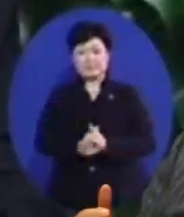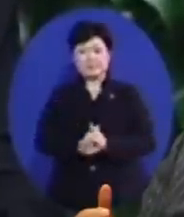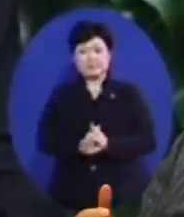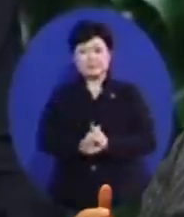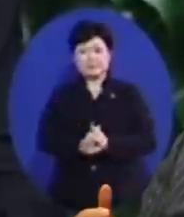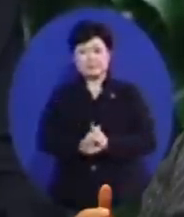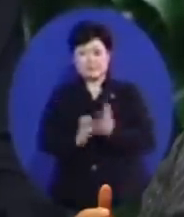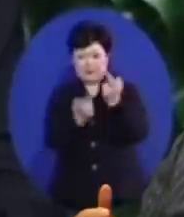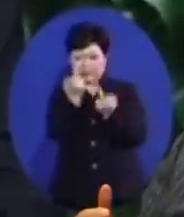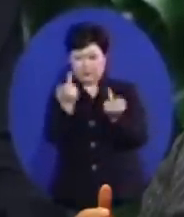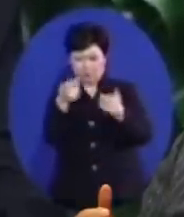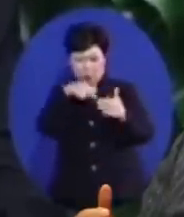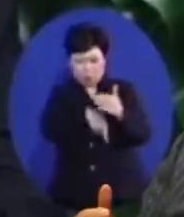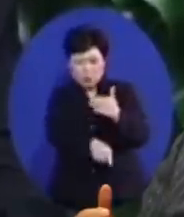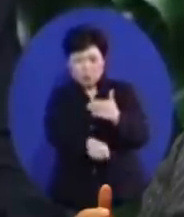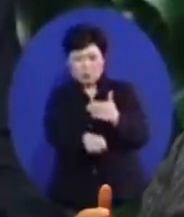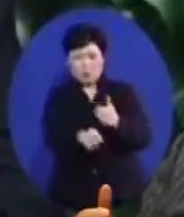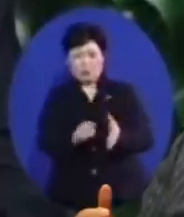산속으로